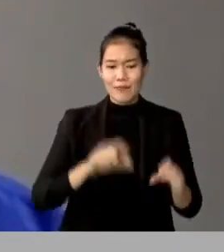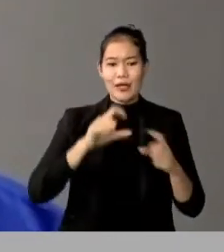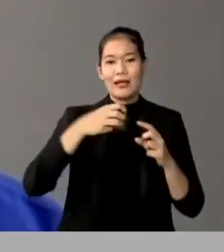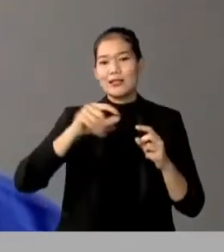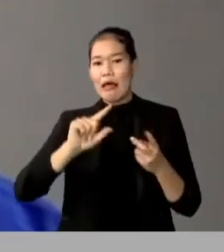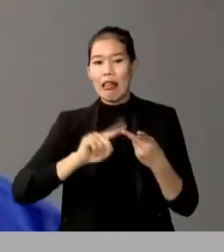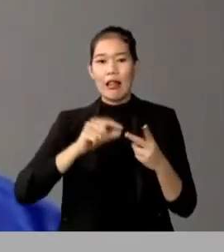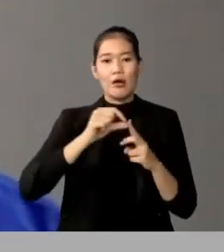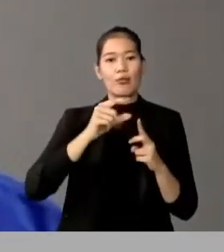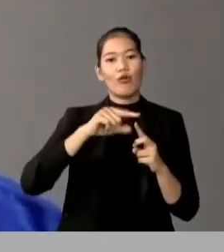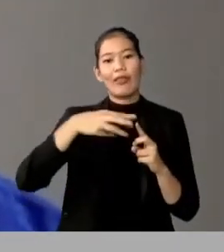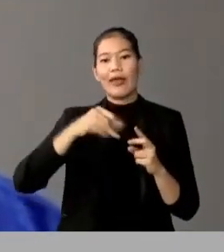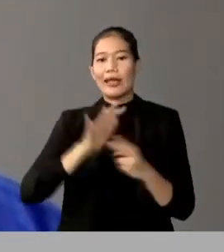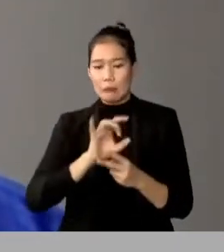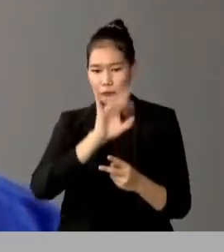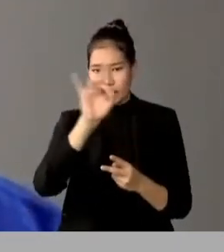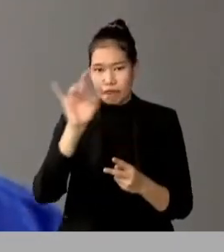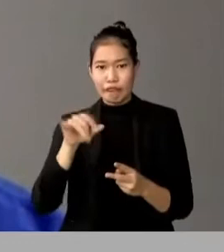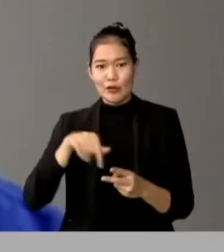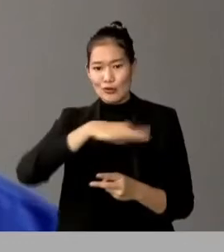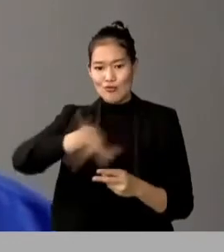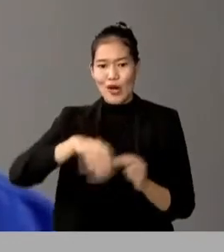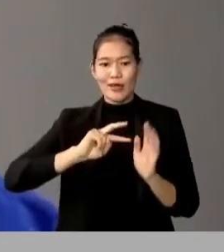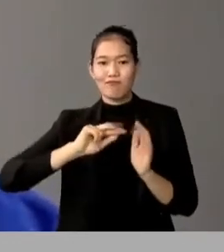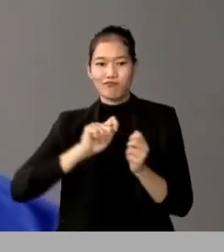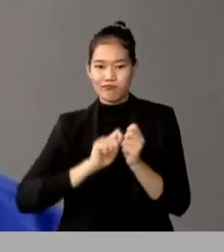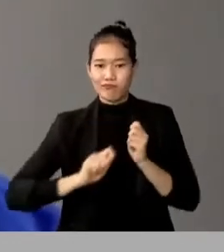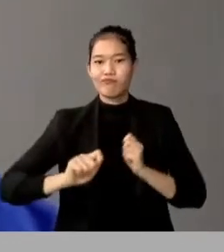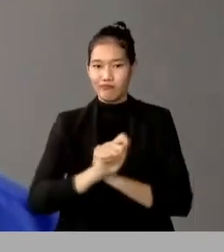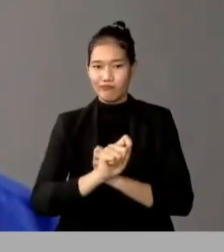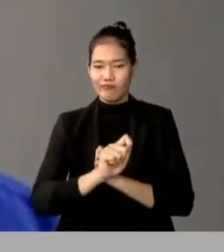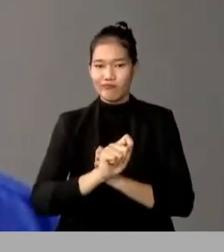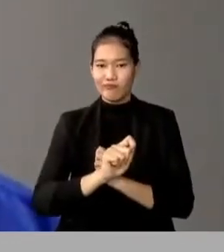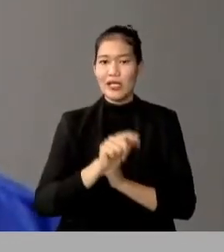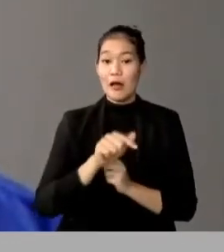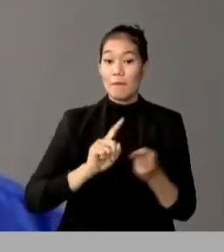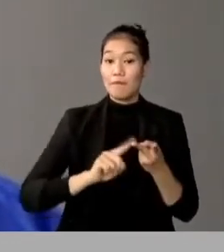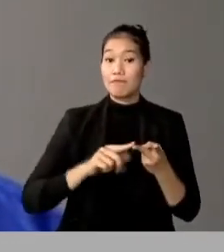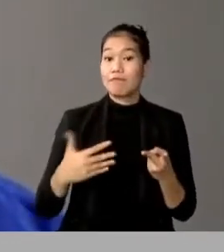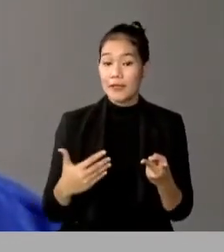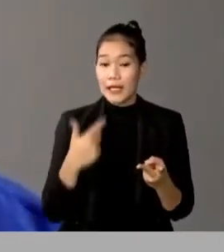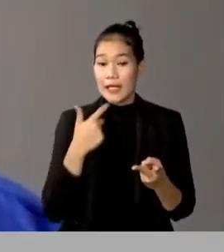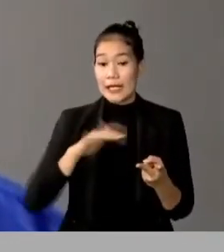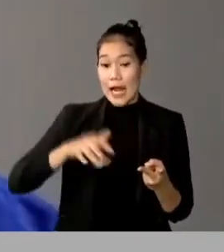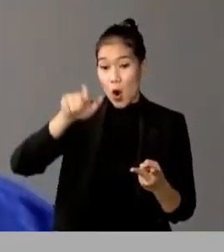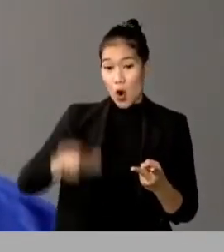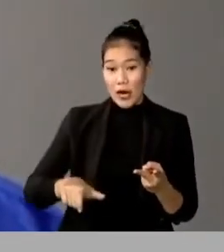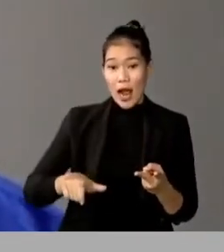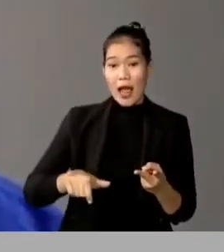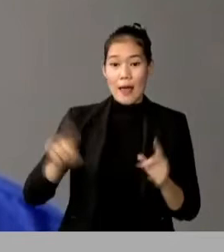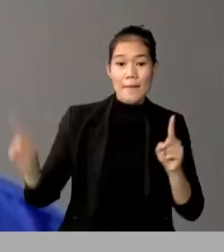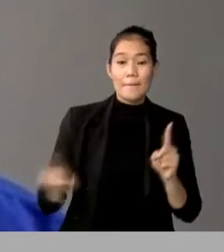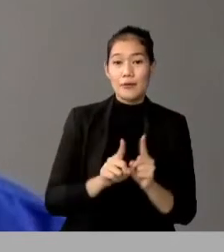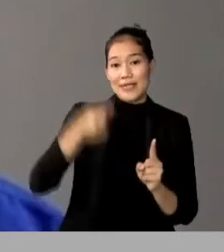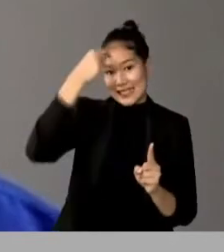sel ada proteinnya macam-macam itu semuanya sudah mengalami perubahan pada mereka yang berusia lanjut kemudian kedua acapkali mereka itu sudah